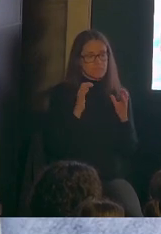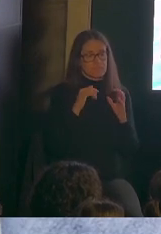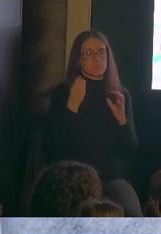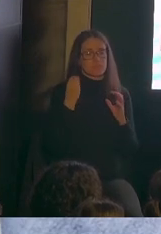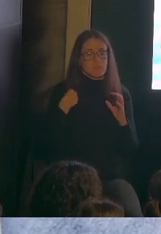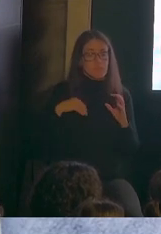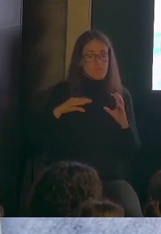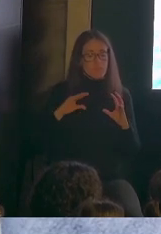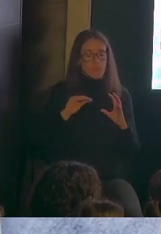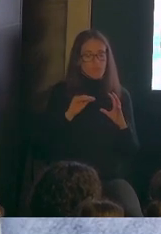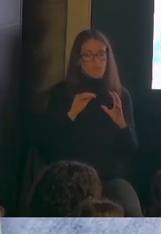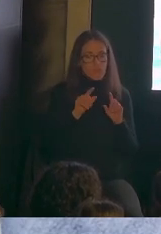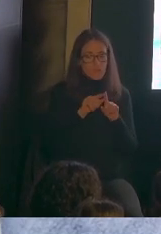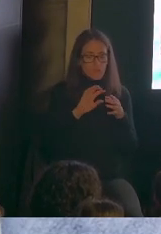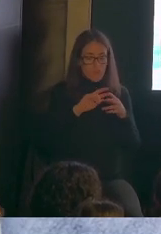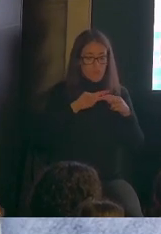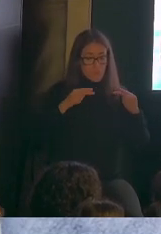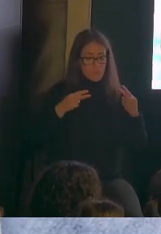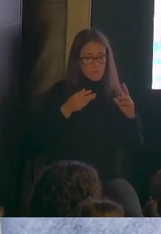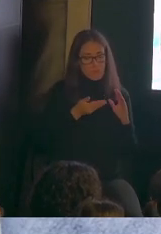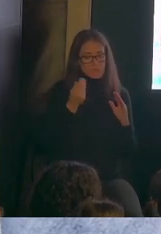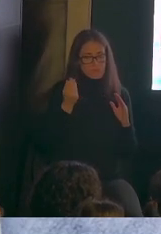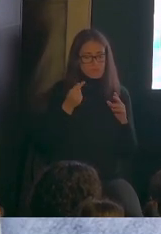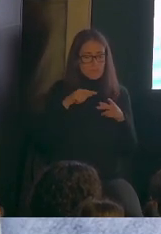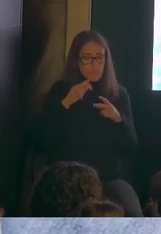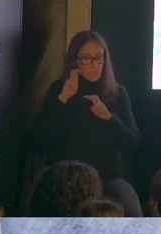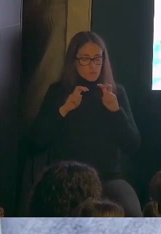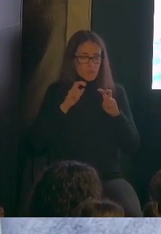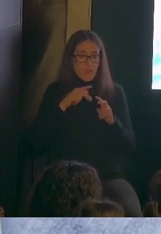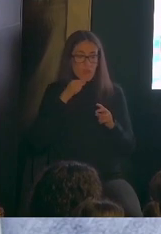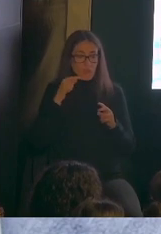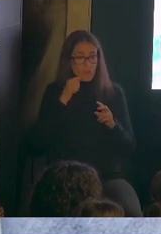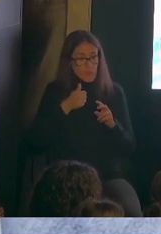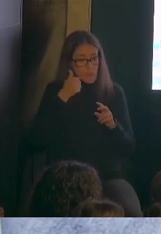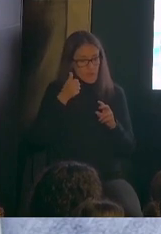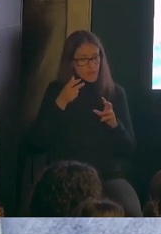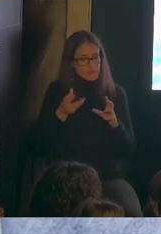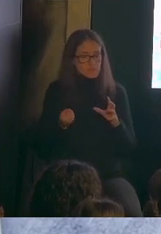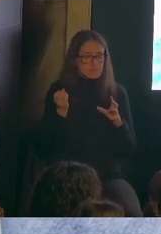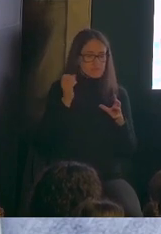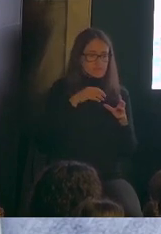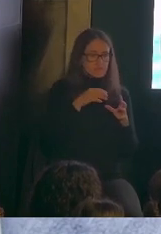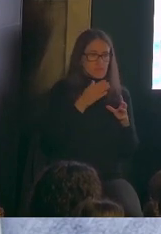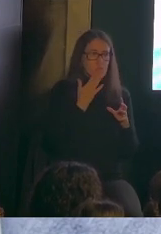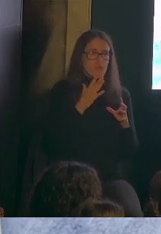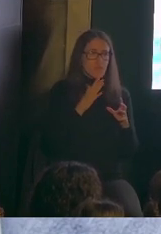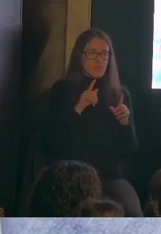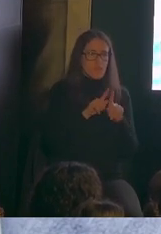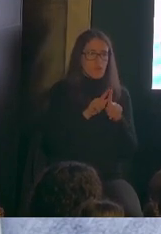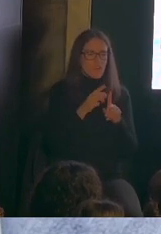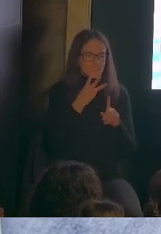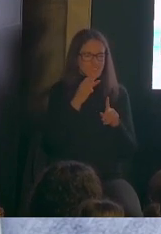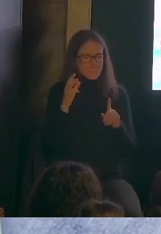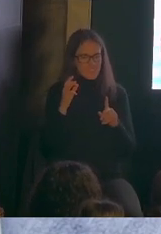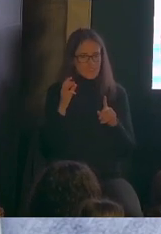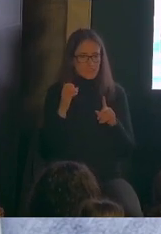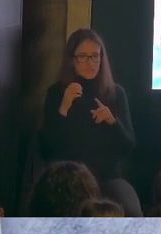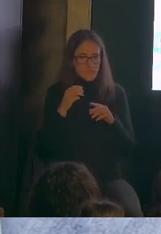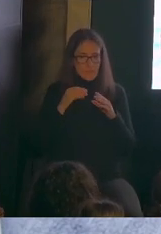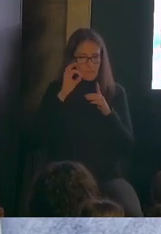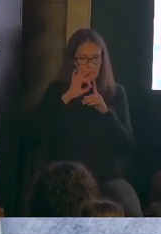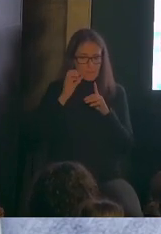les molècules que donen molta dolçor i és més o menys 300 vegades més dolç que el sucre, vale? El monk